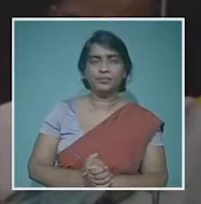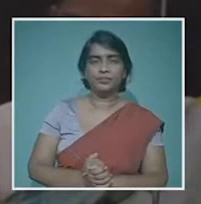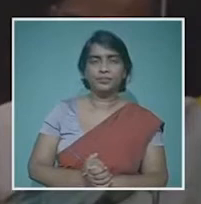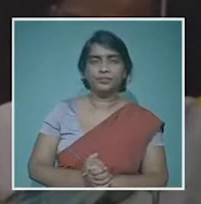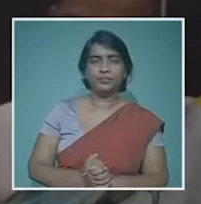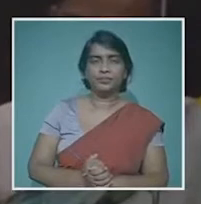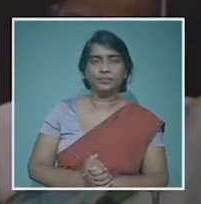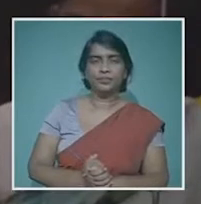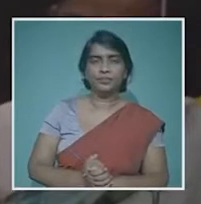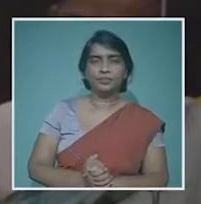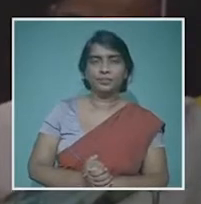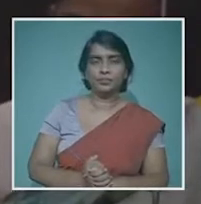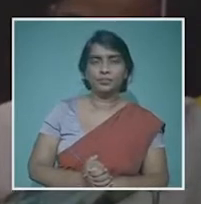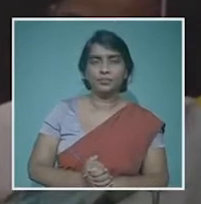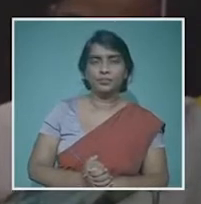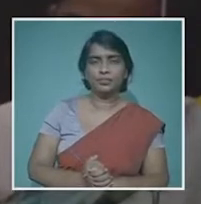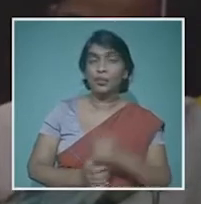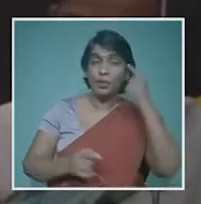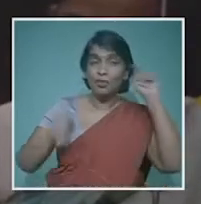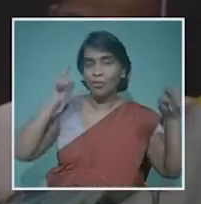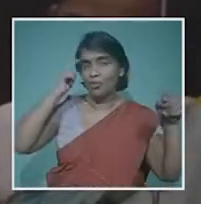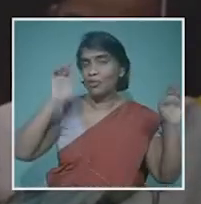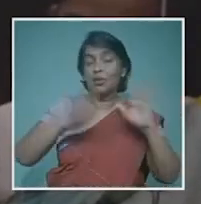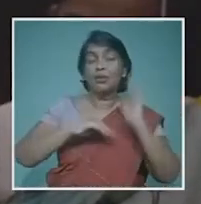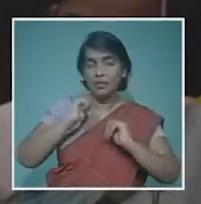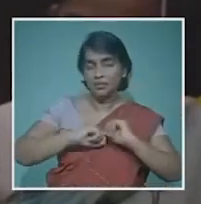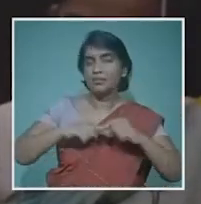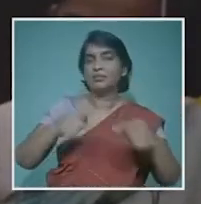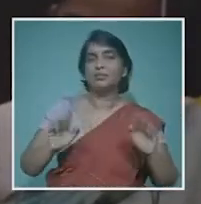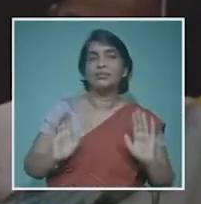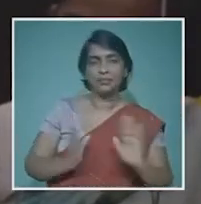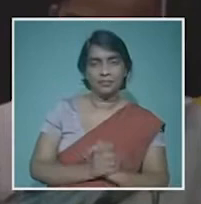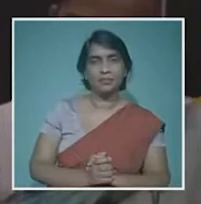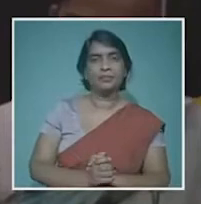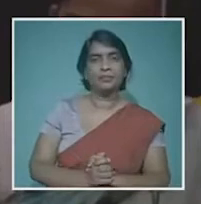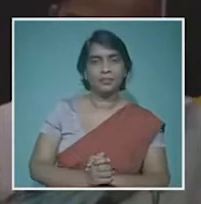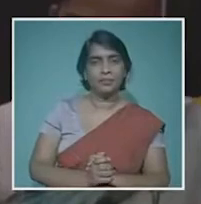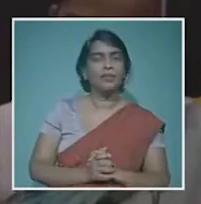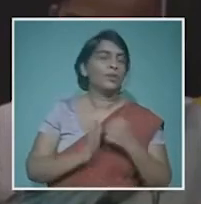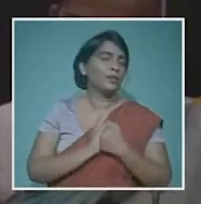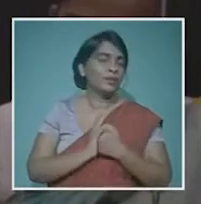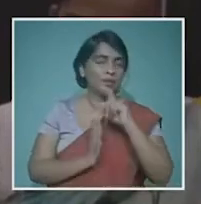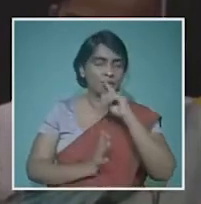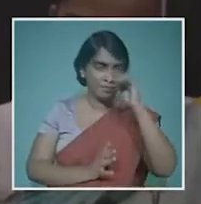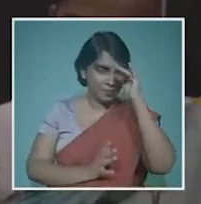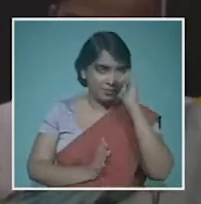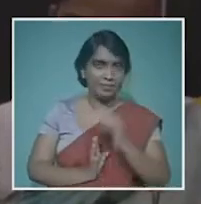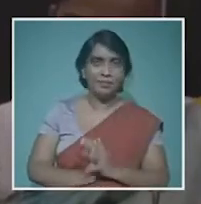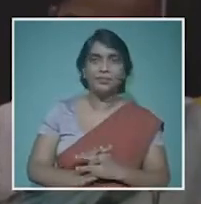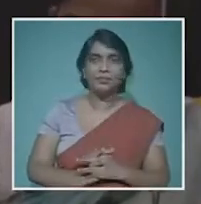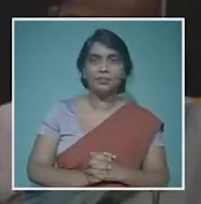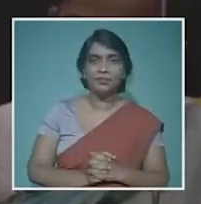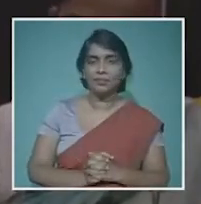නෑ මම කාගේවත් ගැන කියන්නේ නැහැ මම ක්‍රමයේ ගැන කියන්නේ ඒ නිසා දරු කතානායකතුමනි